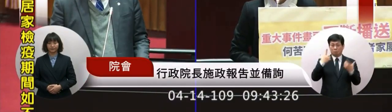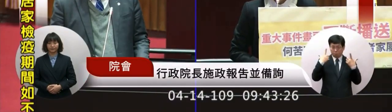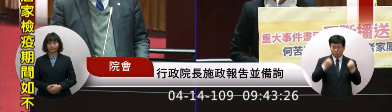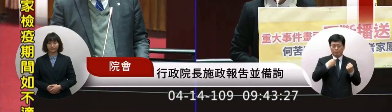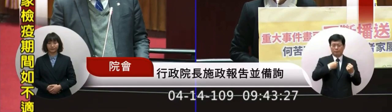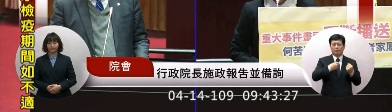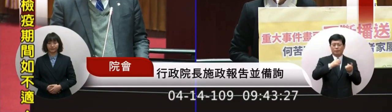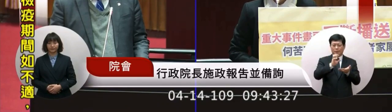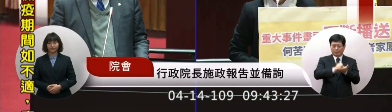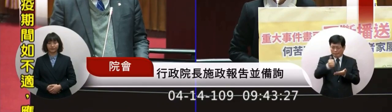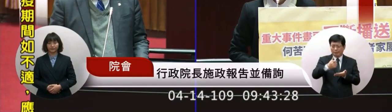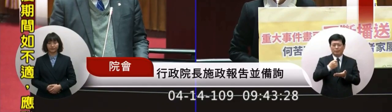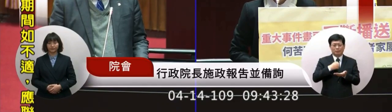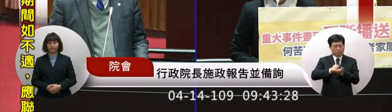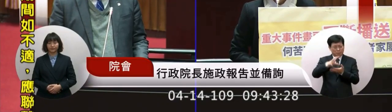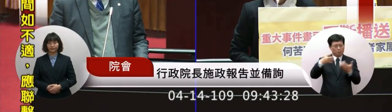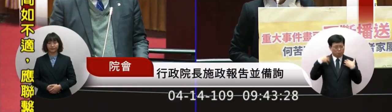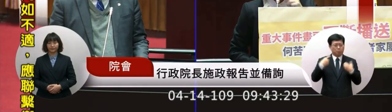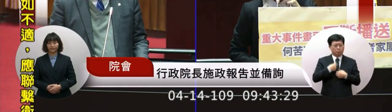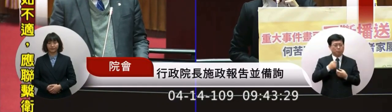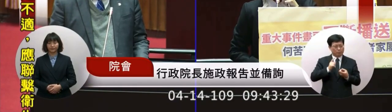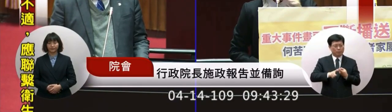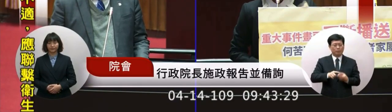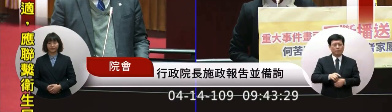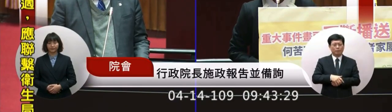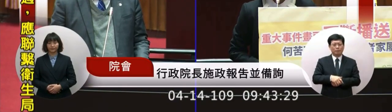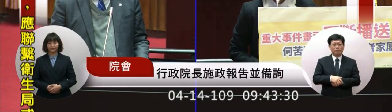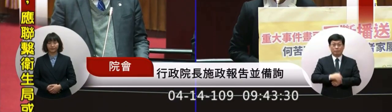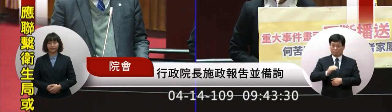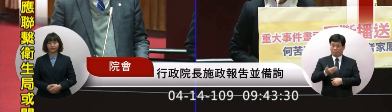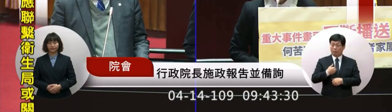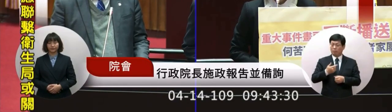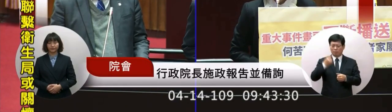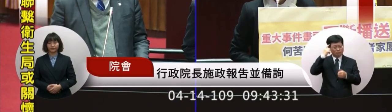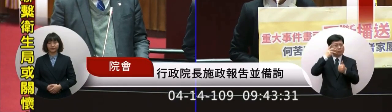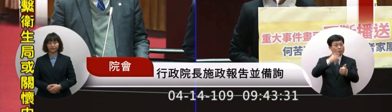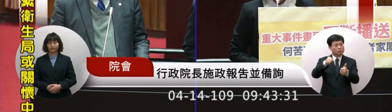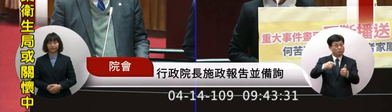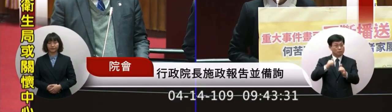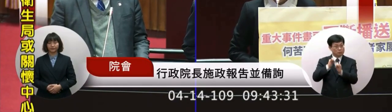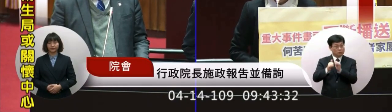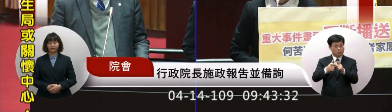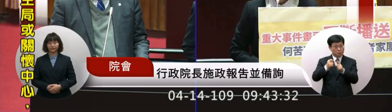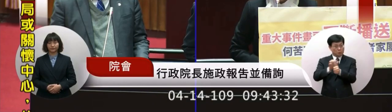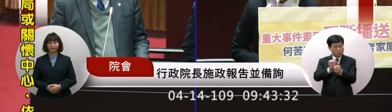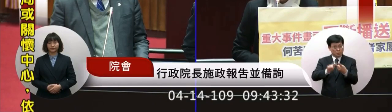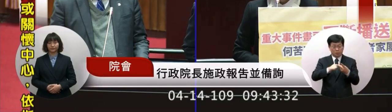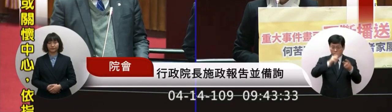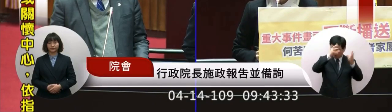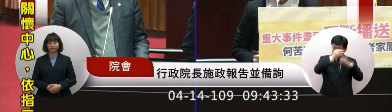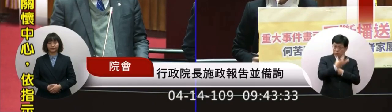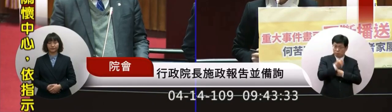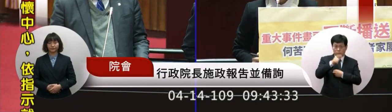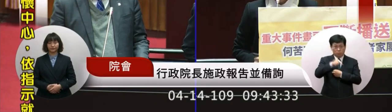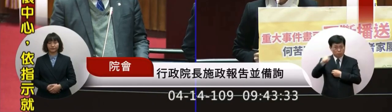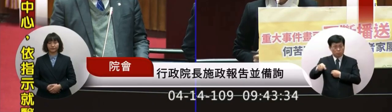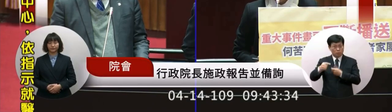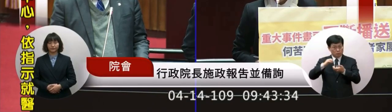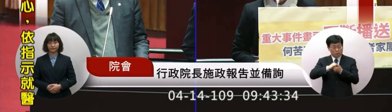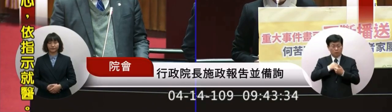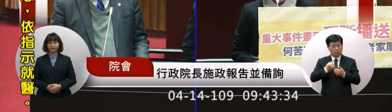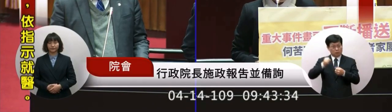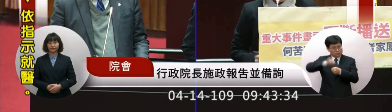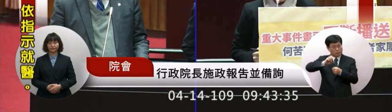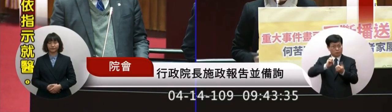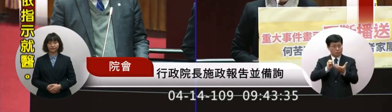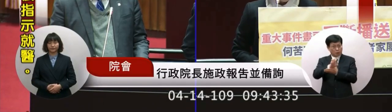有报道的义务，要让大众有知的权利。但是我们想要问的是，这个社会公益和知的权利一定需要配合这样子的画面